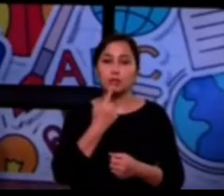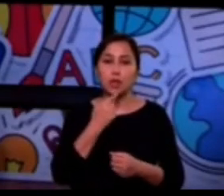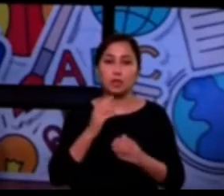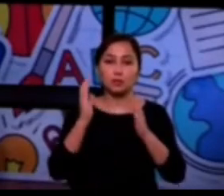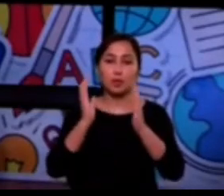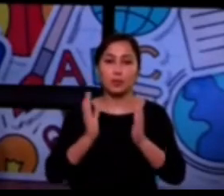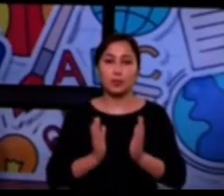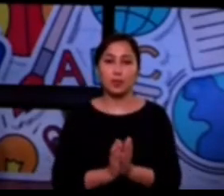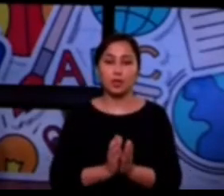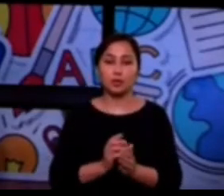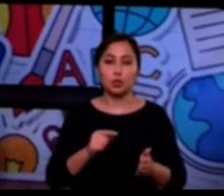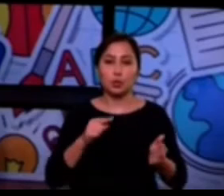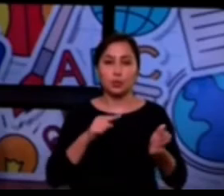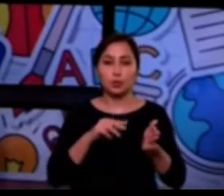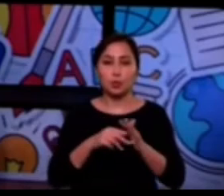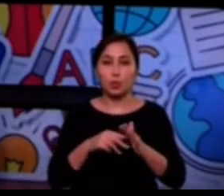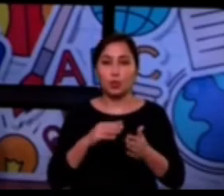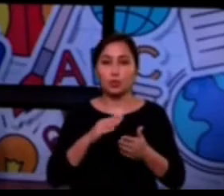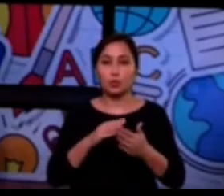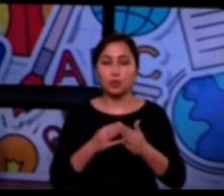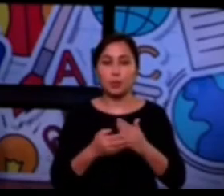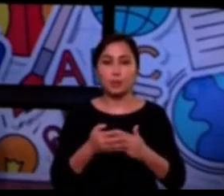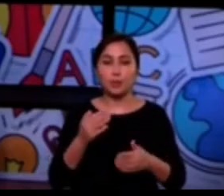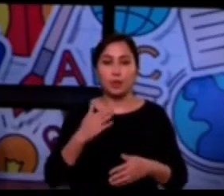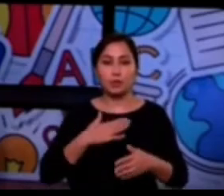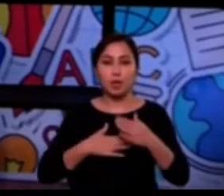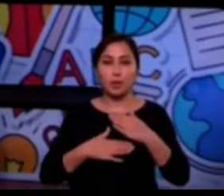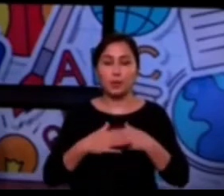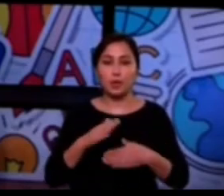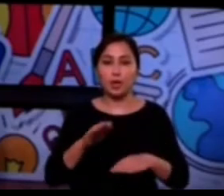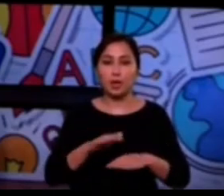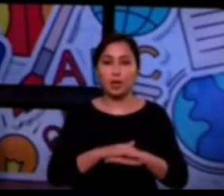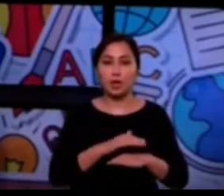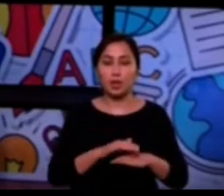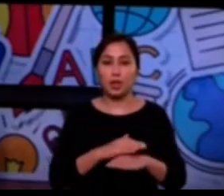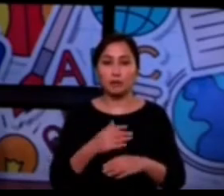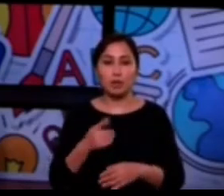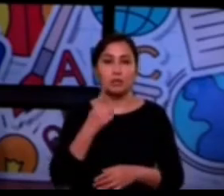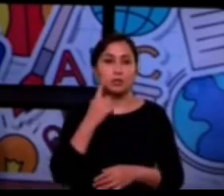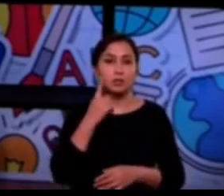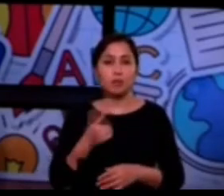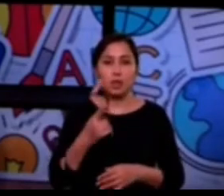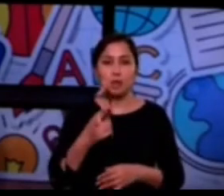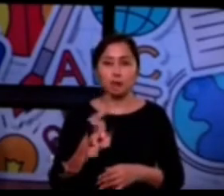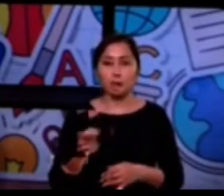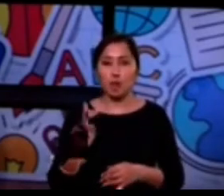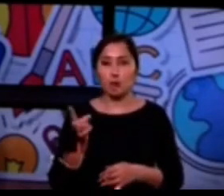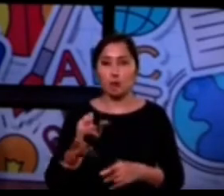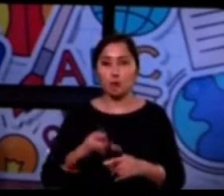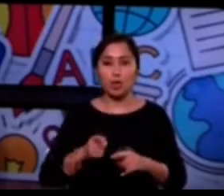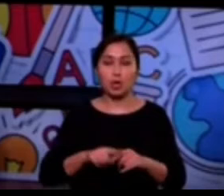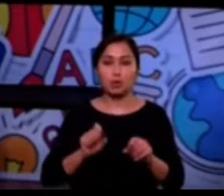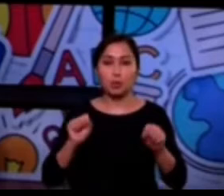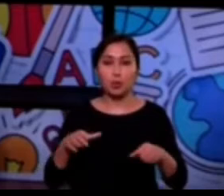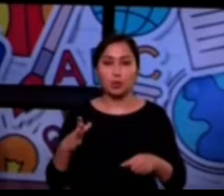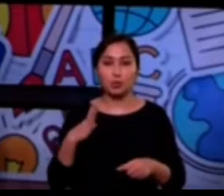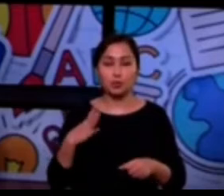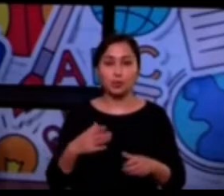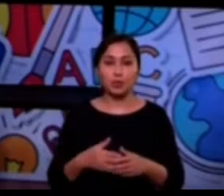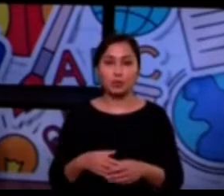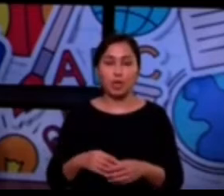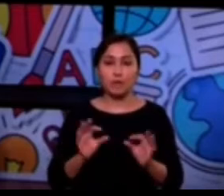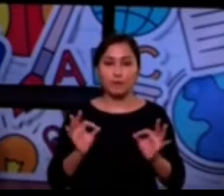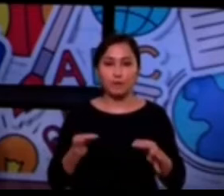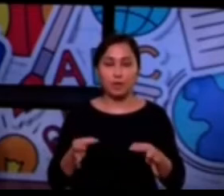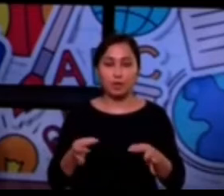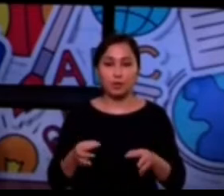бочок. Тронешь пальцем гладко, а откусишь сладко. Что это может быть?